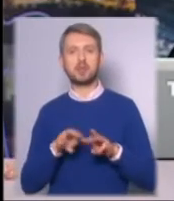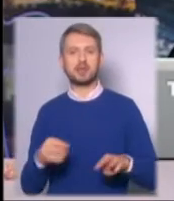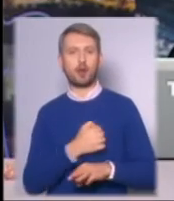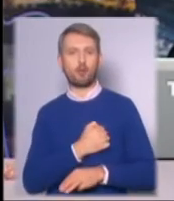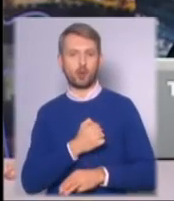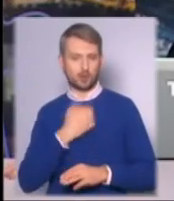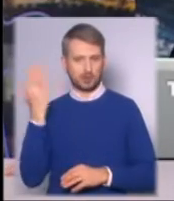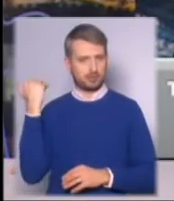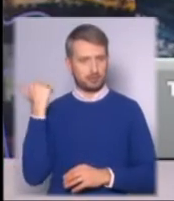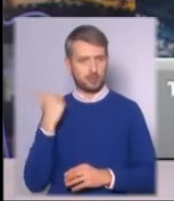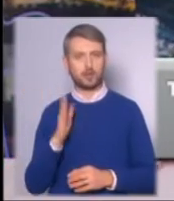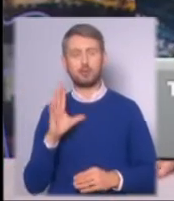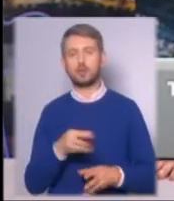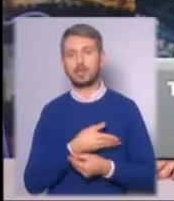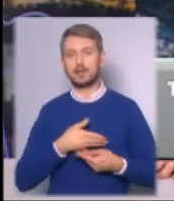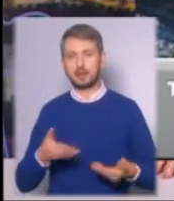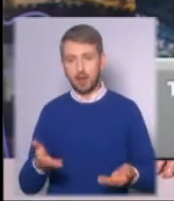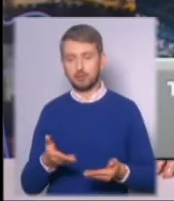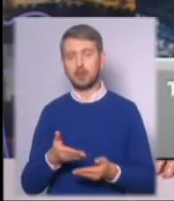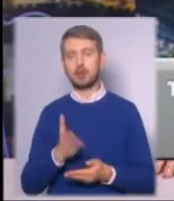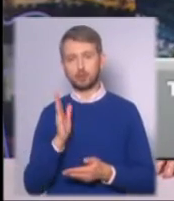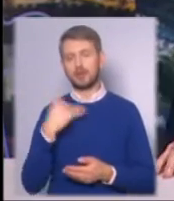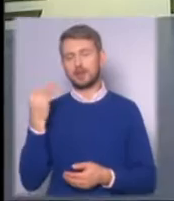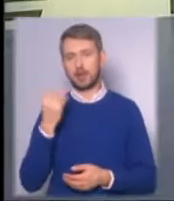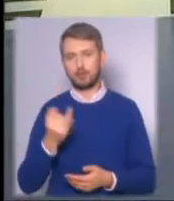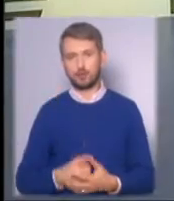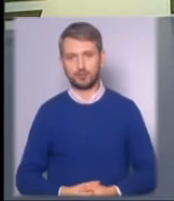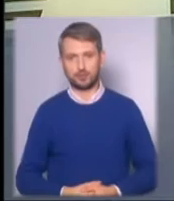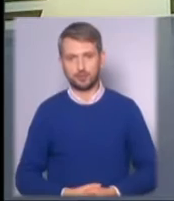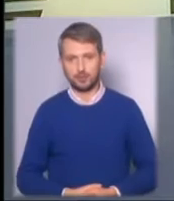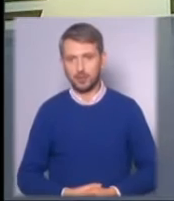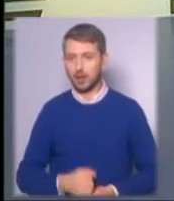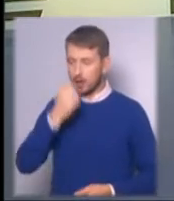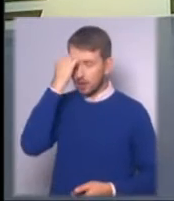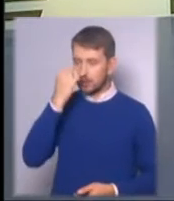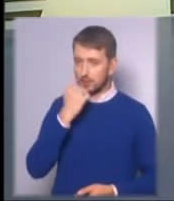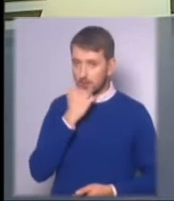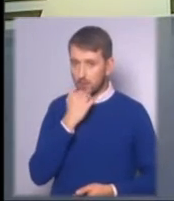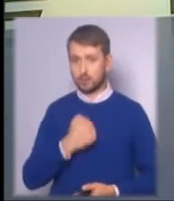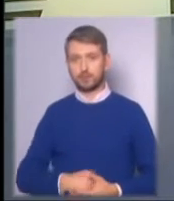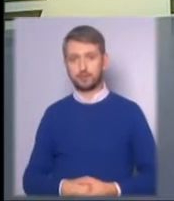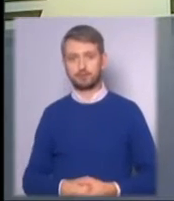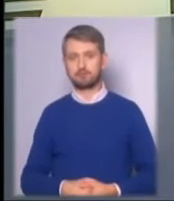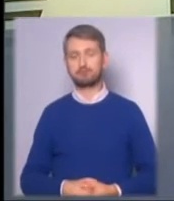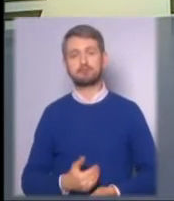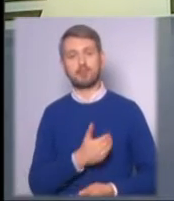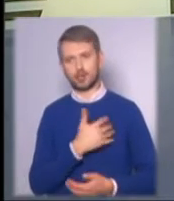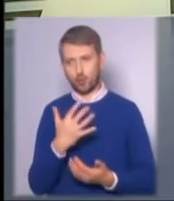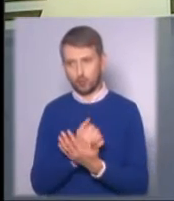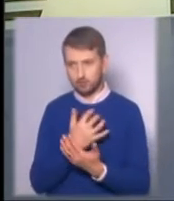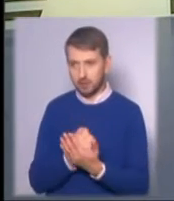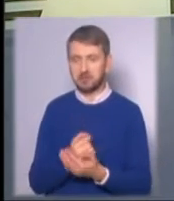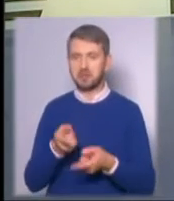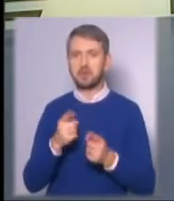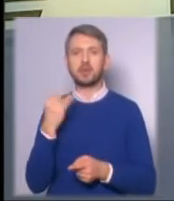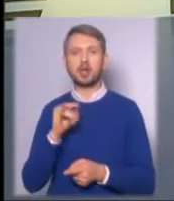Будьте з нами, активно долучайтеся до нашої дискусії, я переконаний, буде цікаво. Дякую, Сергію. Цікавого ефіру. І справді цікаво,